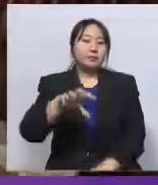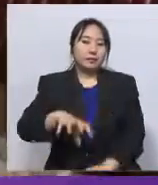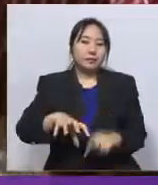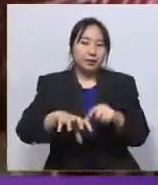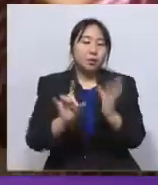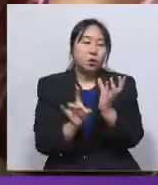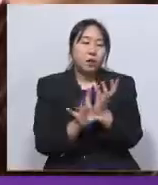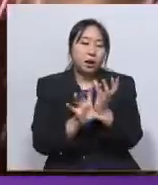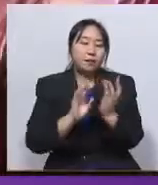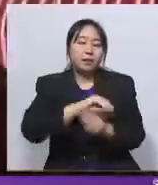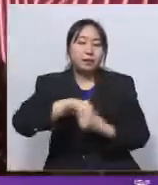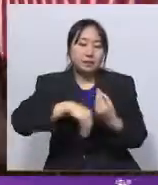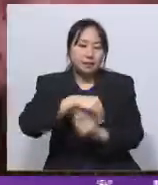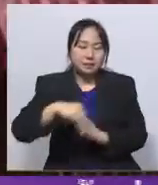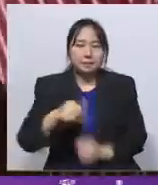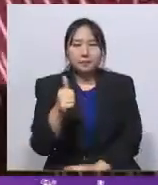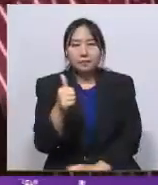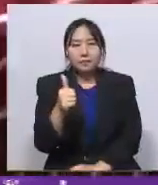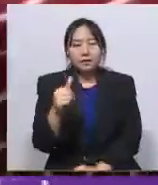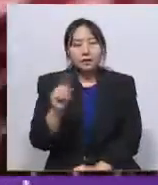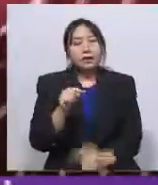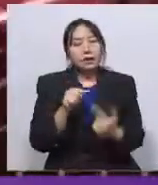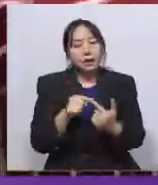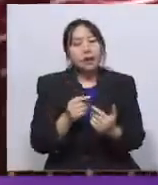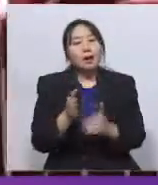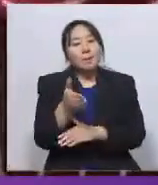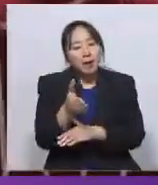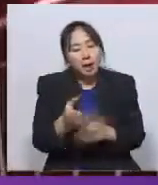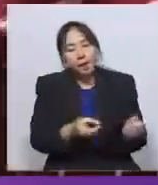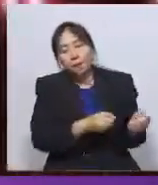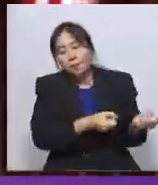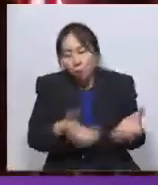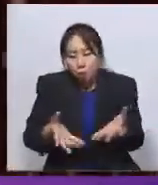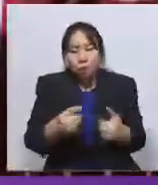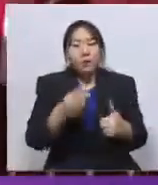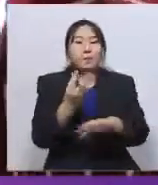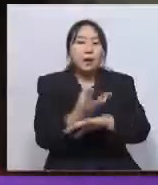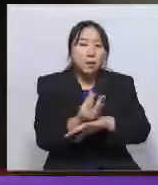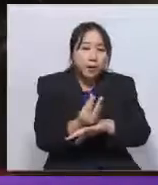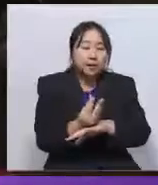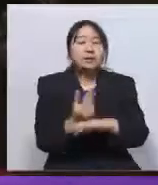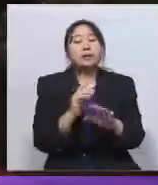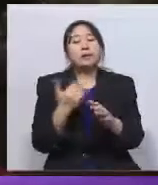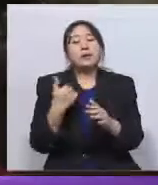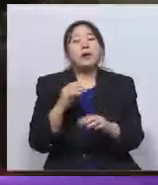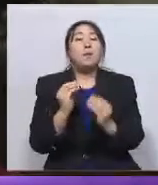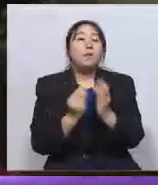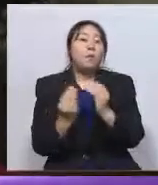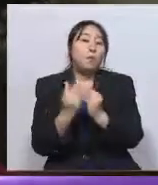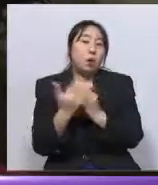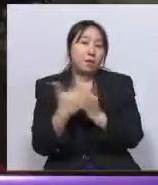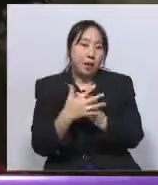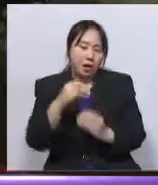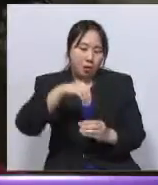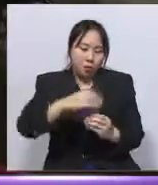ศักยภาพทางเศรษฐกิจที่สูงมากทั้งในด้านประมงการเป็นเมืองแห่งเพชรพลอยและยังเป็นพื้นที่ปลูกผลไม้ที่สำคัญ